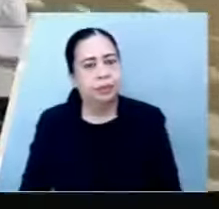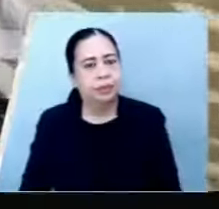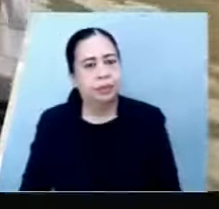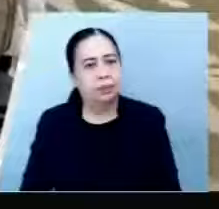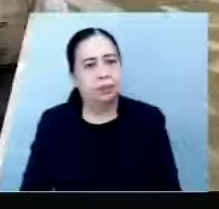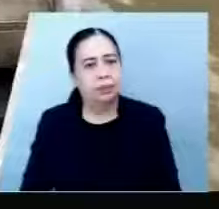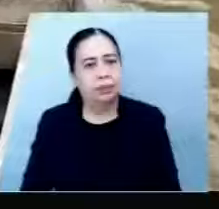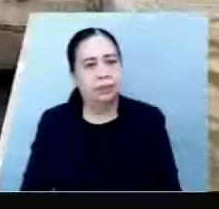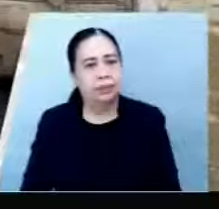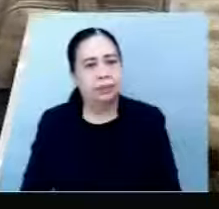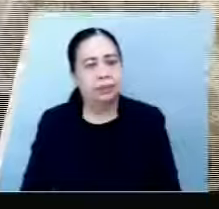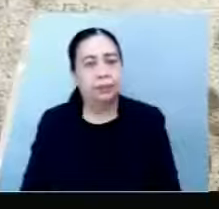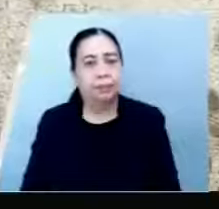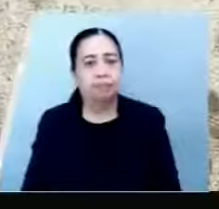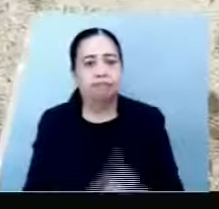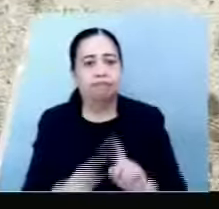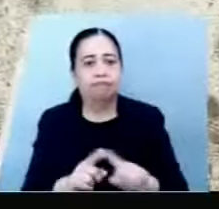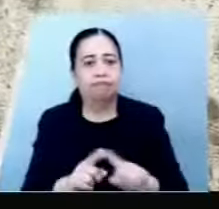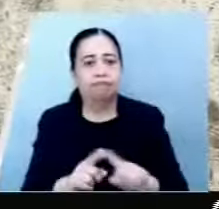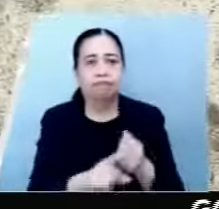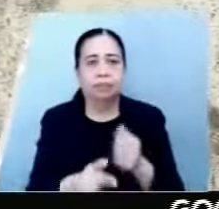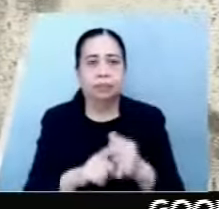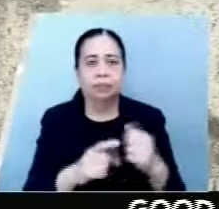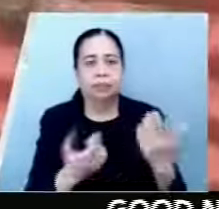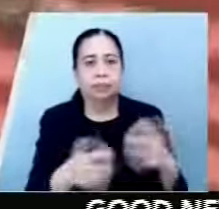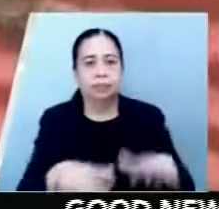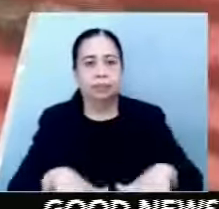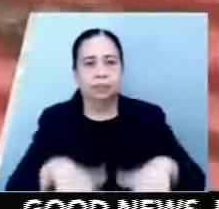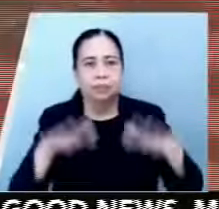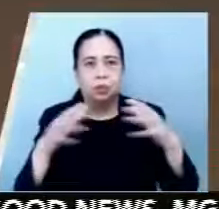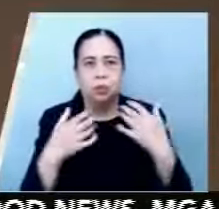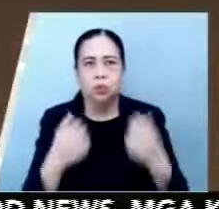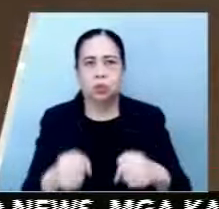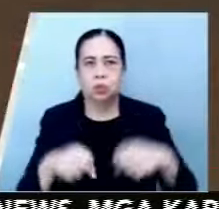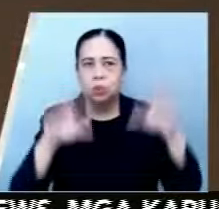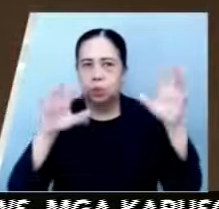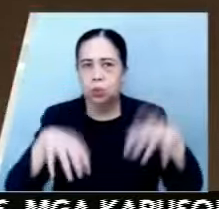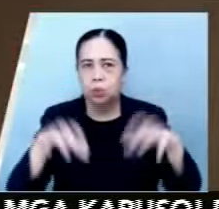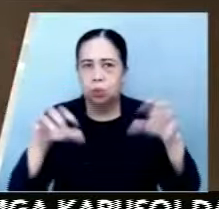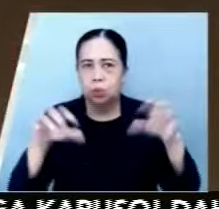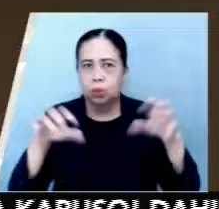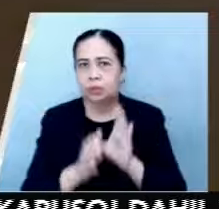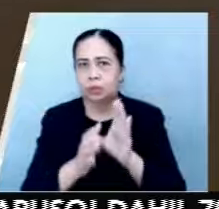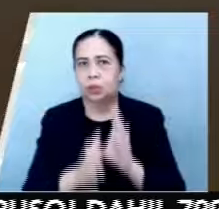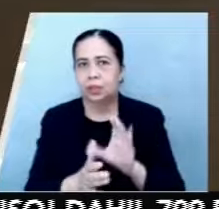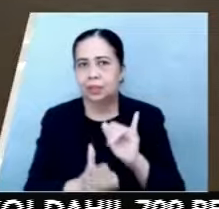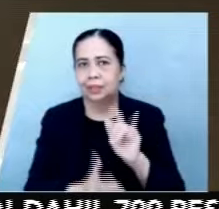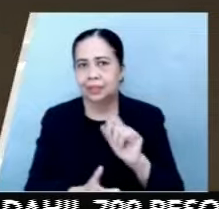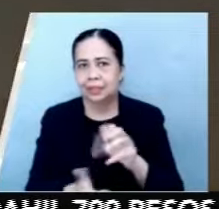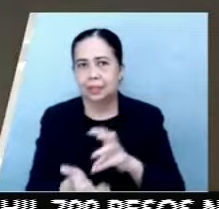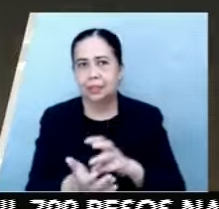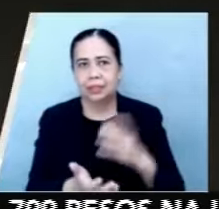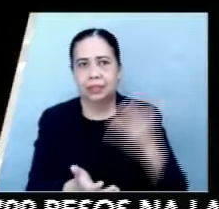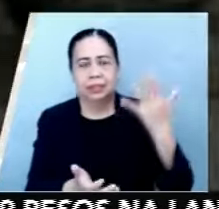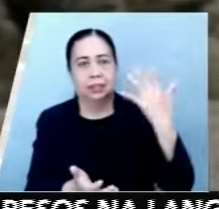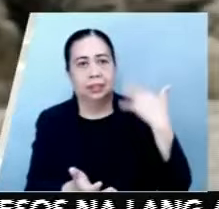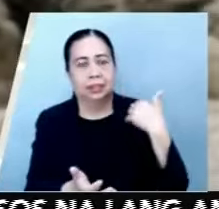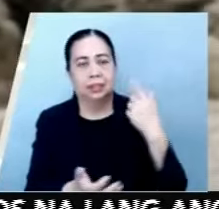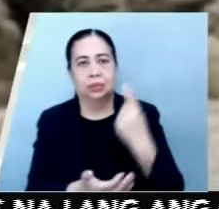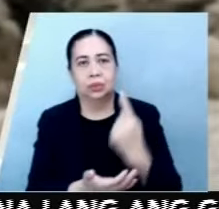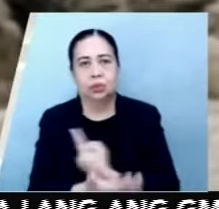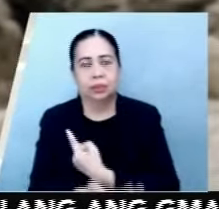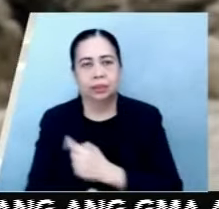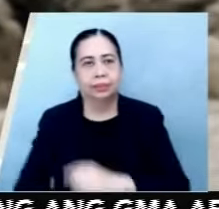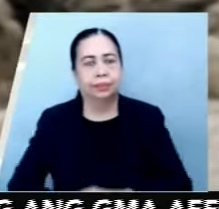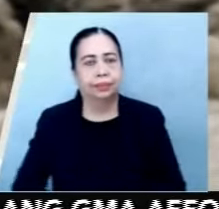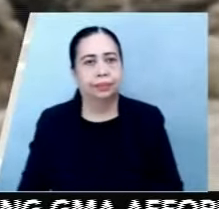Nagdulot ng kabi-kabilang pagbaha dahil sa malakas na pag-ulan sa Zamboanga City nitong mga nakalipas na linggo.